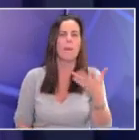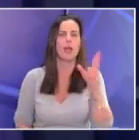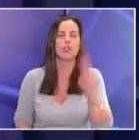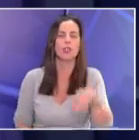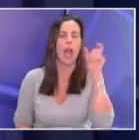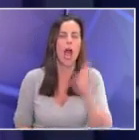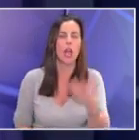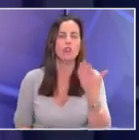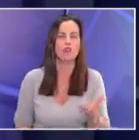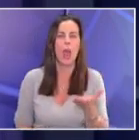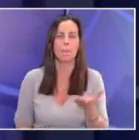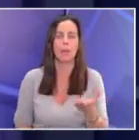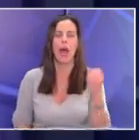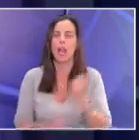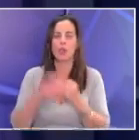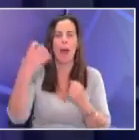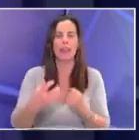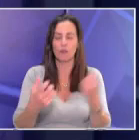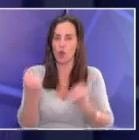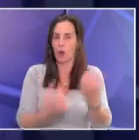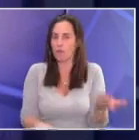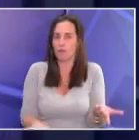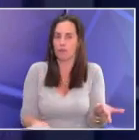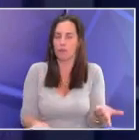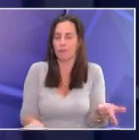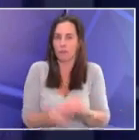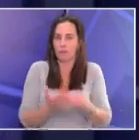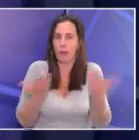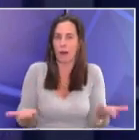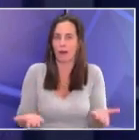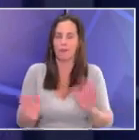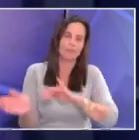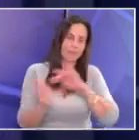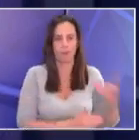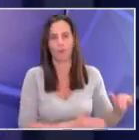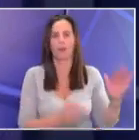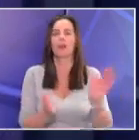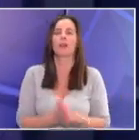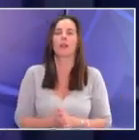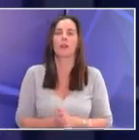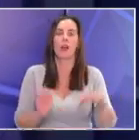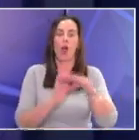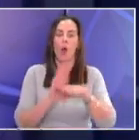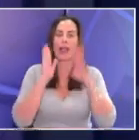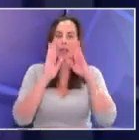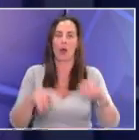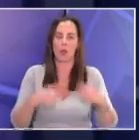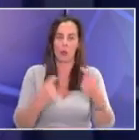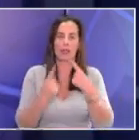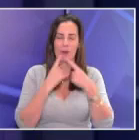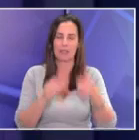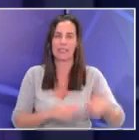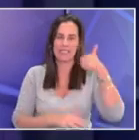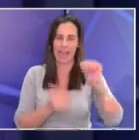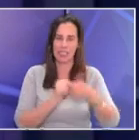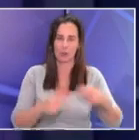יש לאנשים לעשות עם הטלפון מזמן שהם נוהגים. אבל לאייטם הבא. חוק הנאמנות בתרבות, דיברנו על זה עם